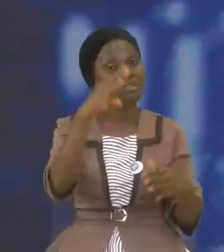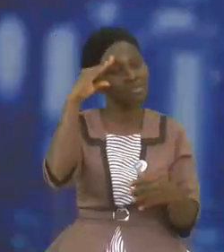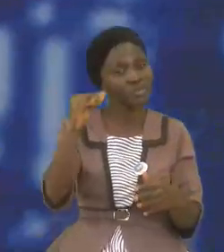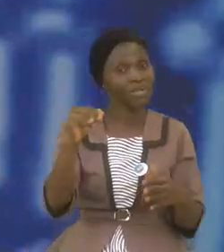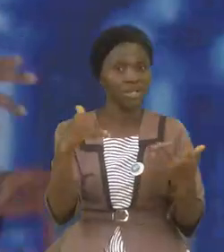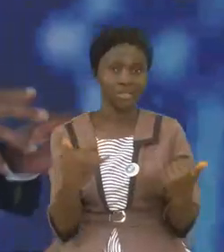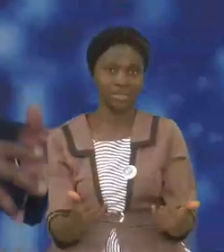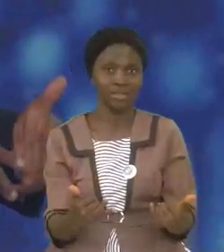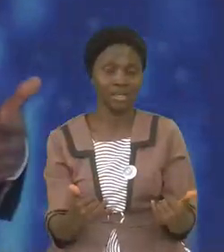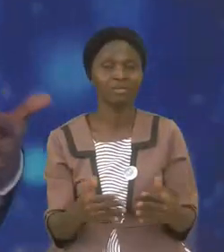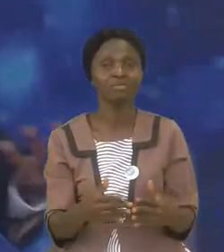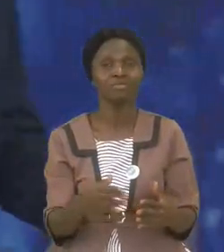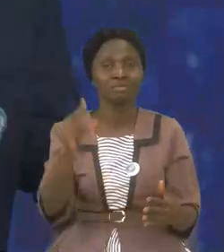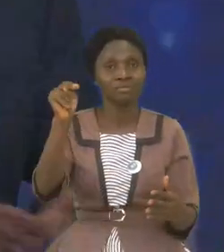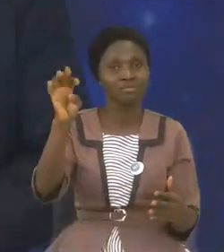régné